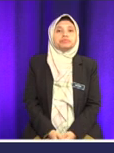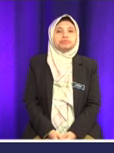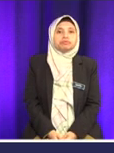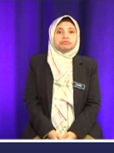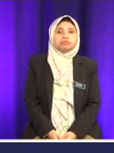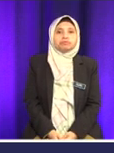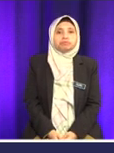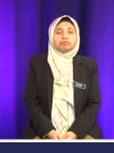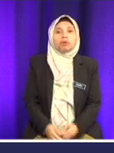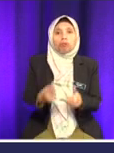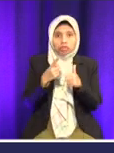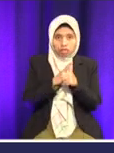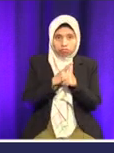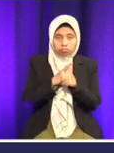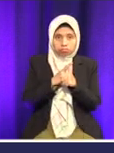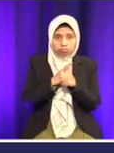pertama